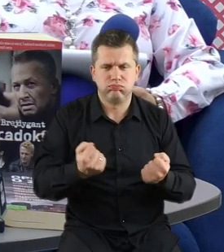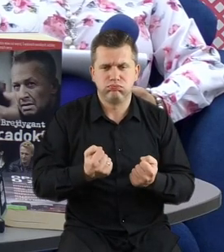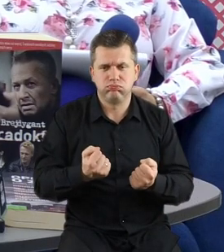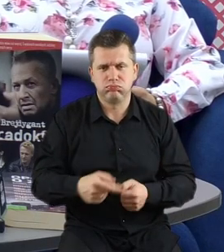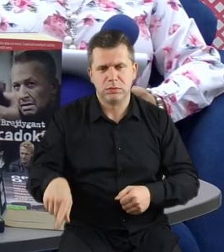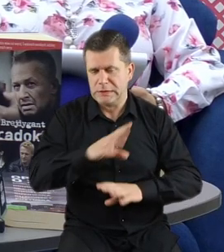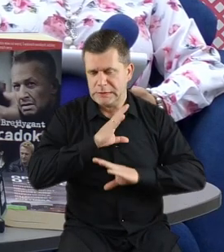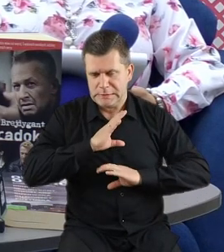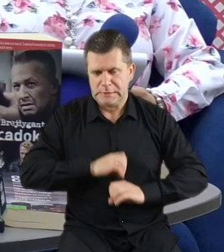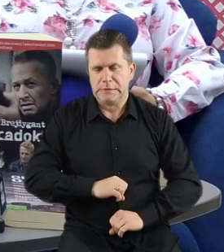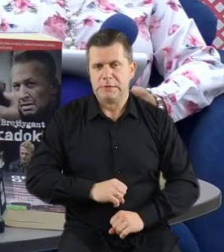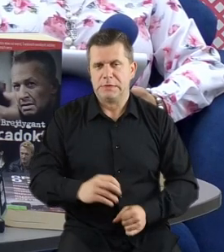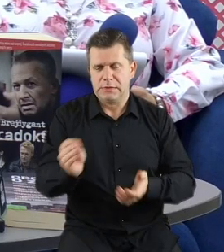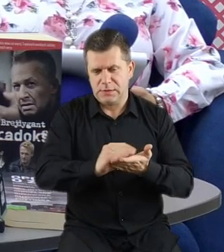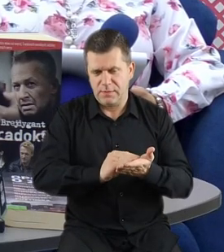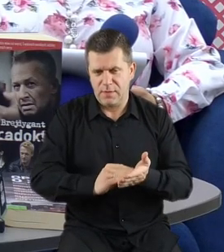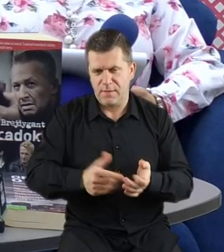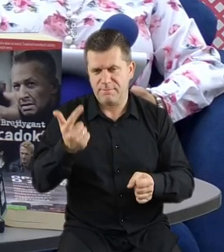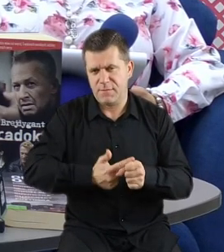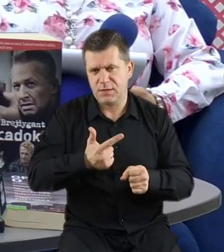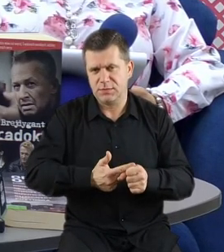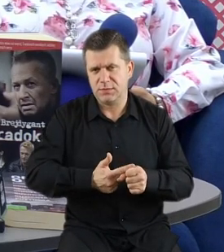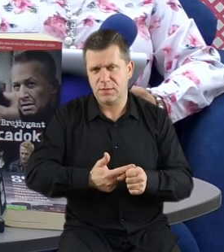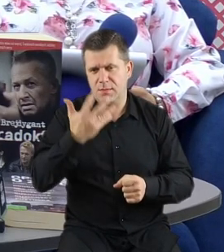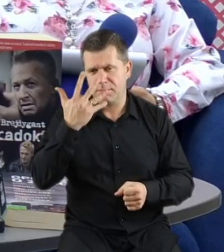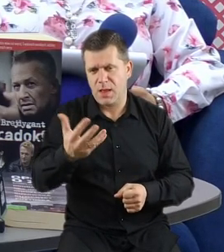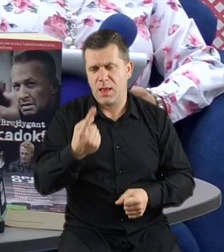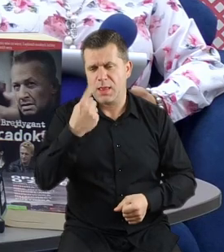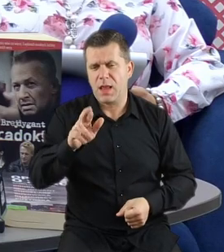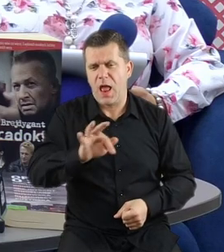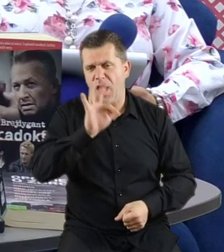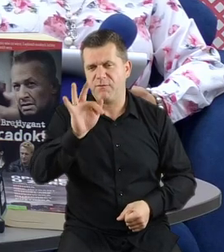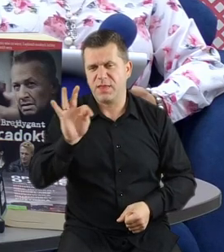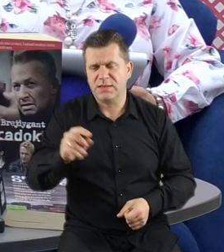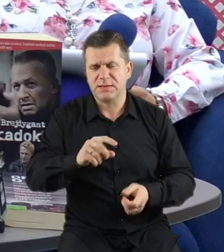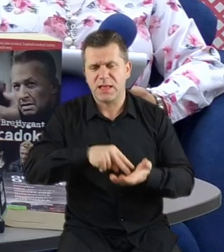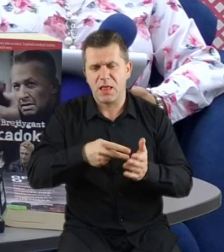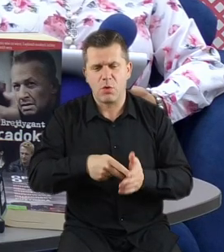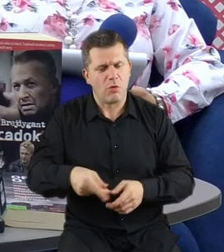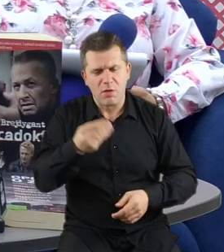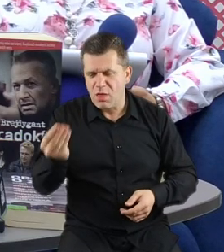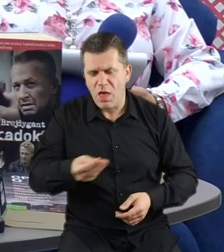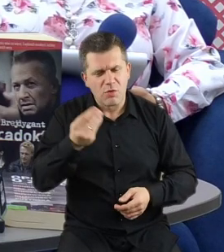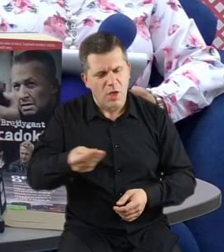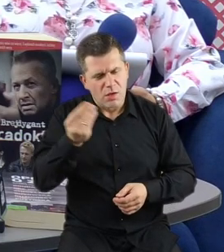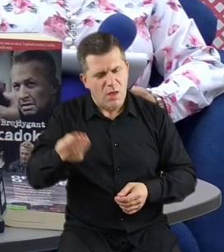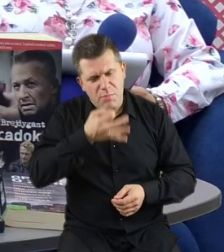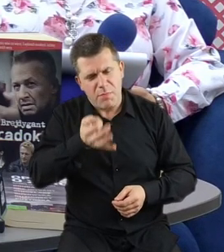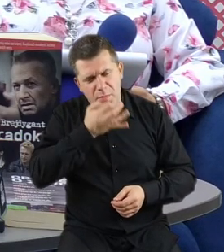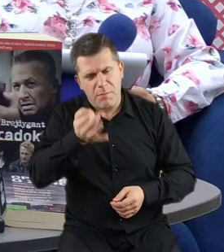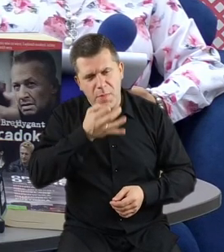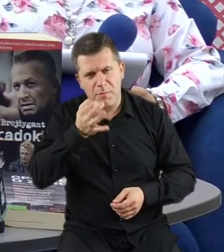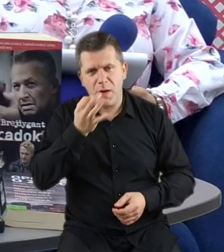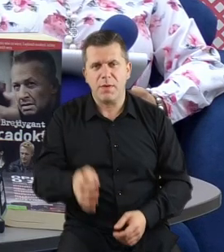tak powiem, winiątek. Tam myśmy napisali 25 draftów scenariusza i ciągle to nie był jeszcze.